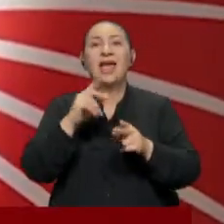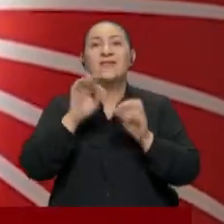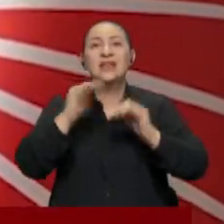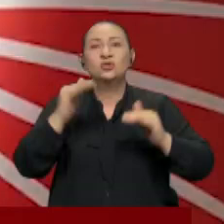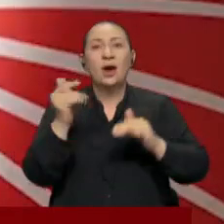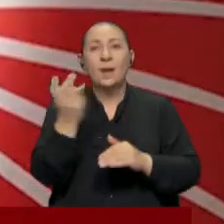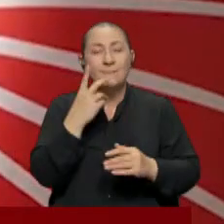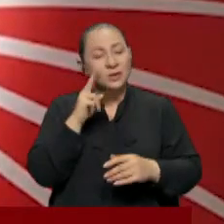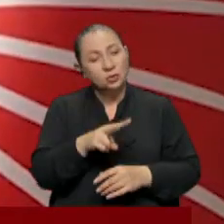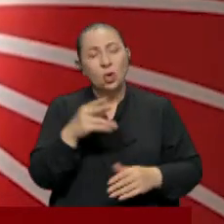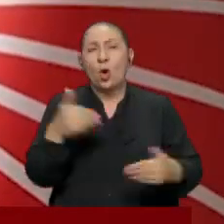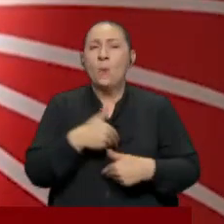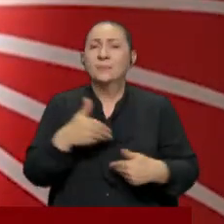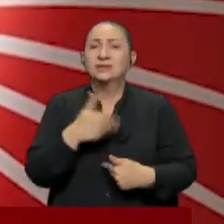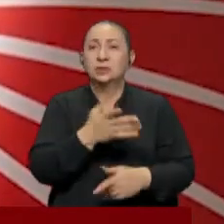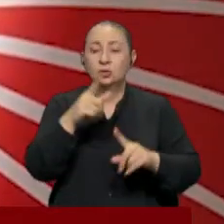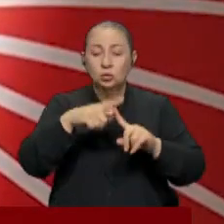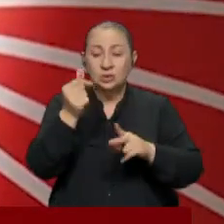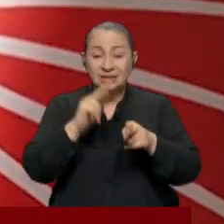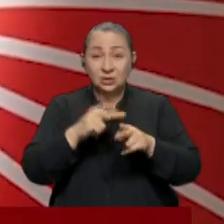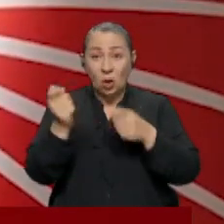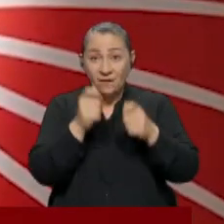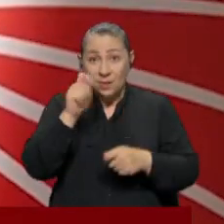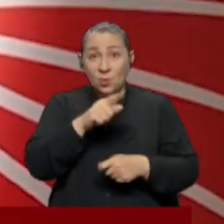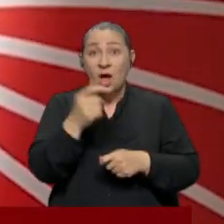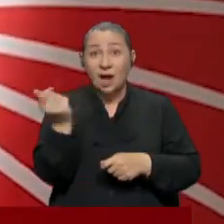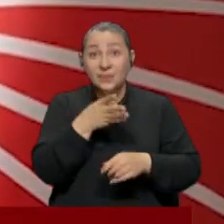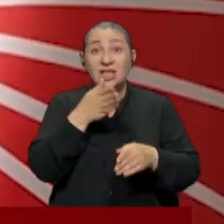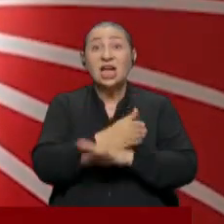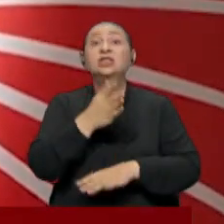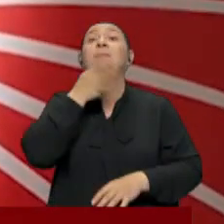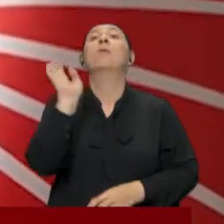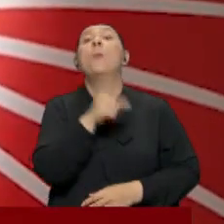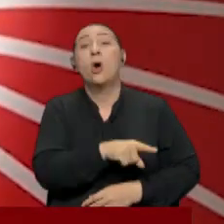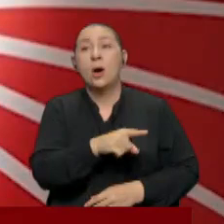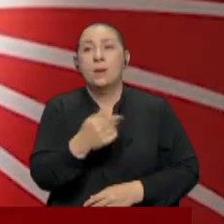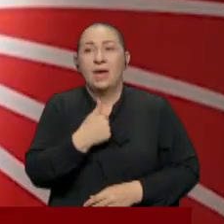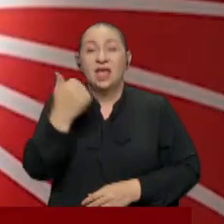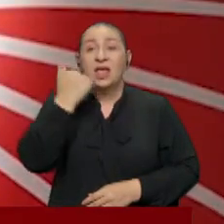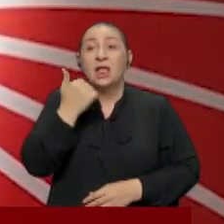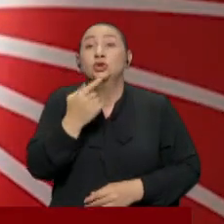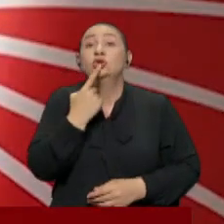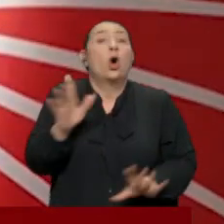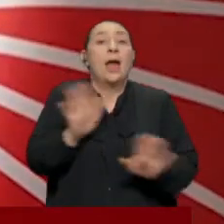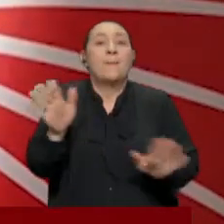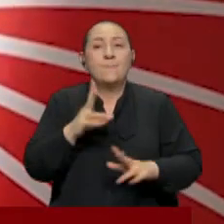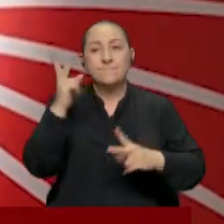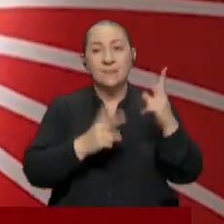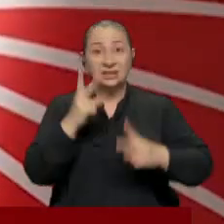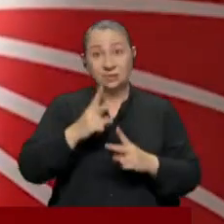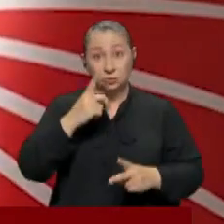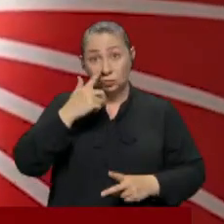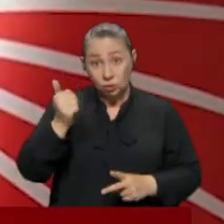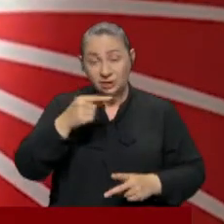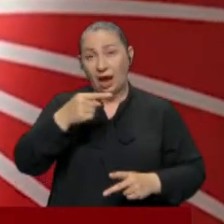rakamlarına bakıyorsunuz komeditürkçe görev yapanlar bu rakamların gerçeği bilmiyor mu Ben yalan söyleyemem diyen bazı